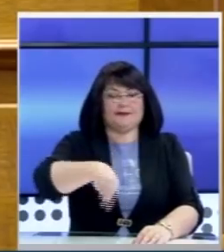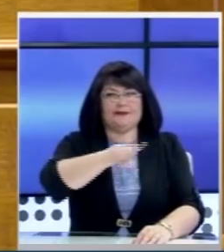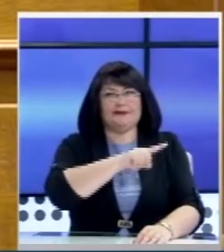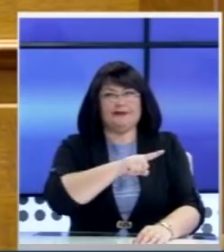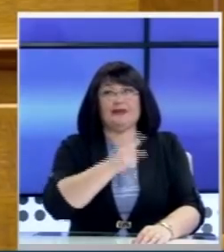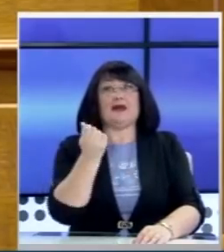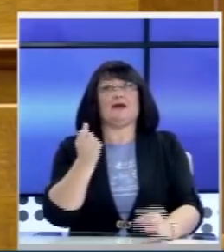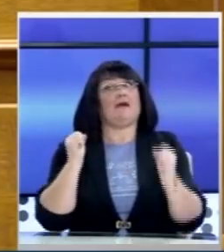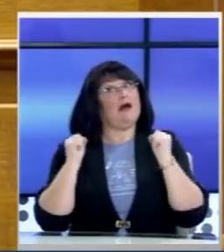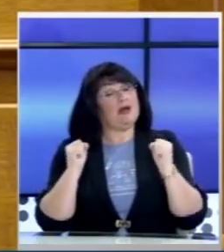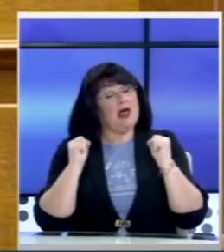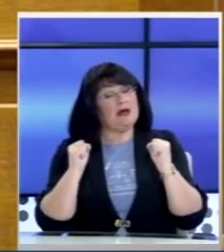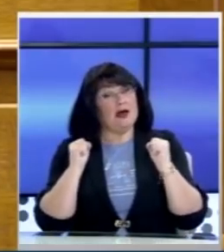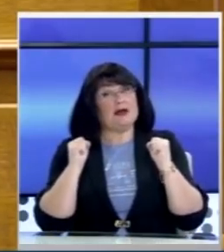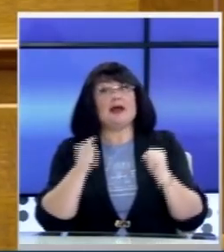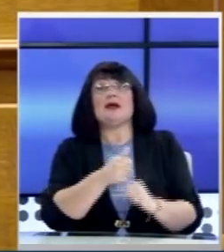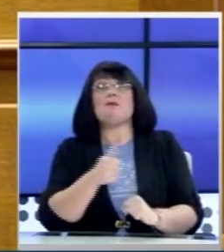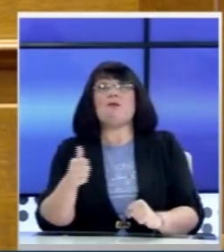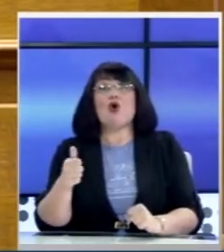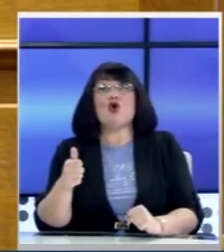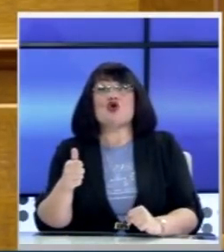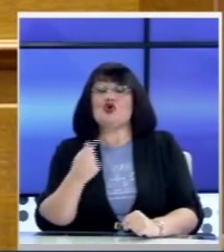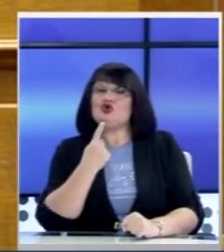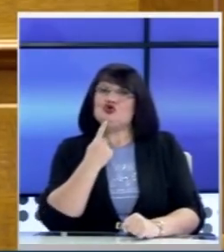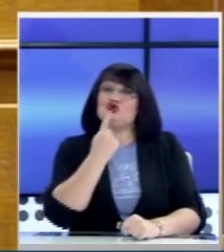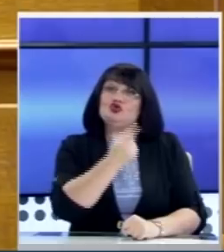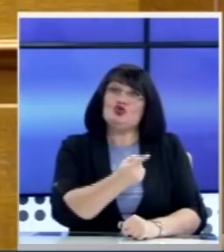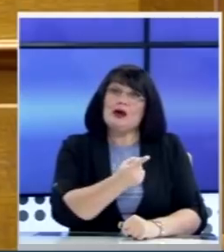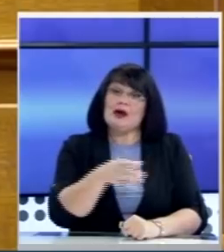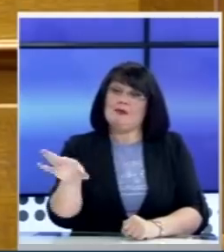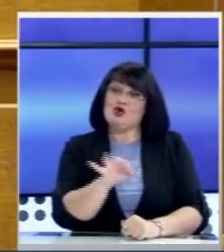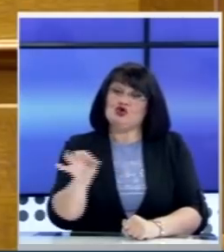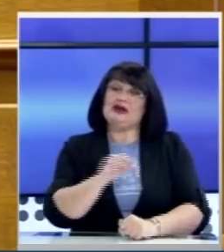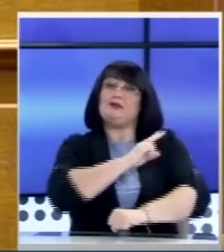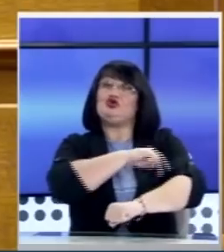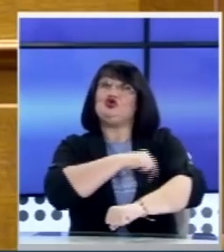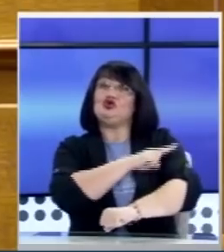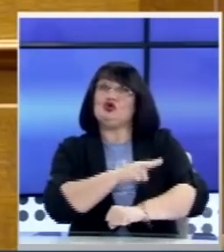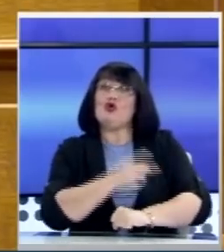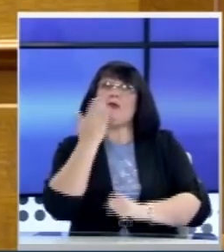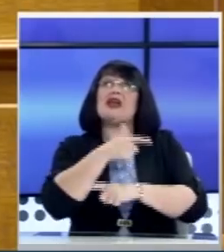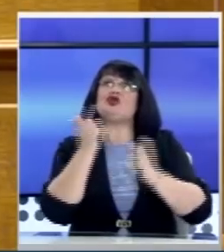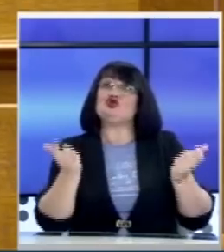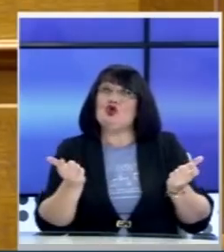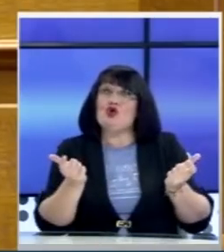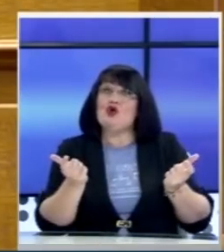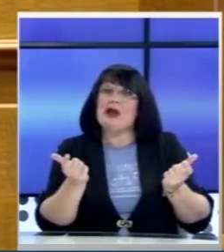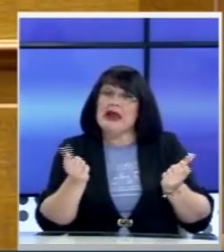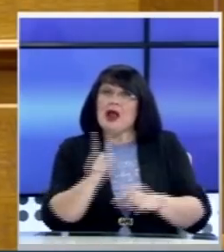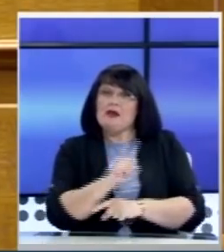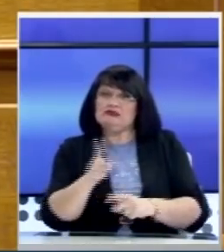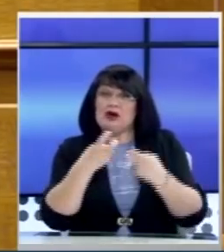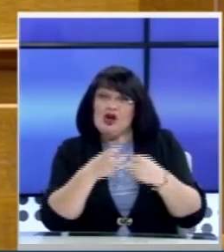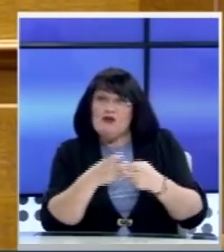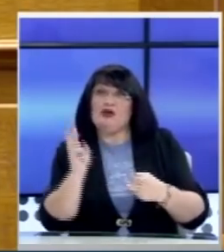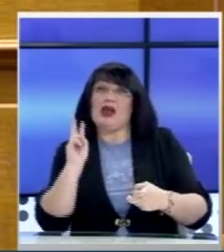αντοχές της οικονομίας μόνο όταν σας λέμε ότι χρειάζονται προσλήψεις στα νοσοκομεία, στα σχολεία, στα μέσα μεταφοράς,